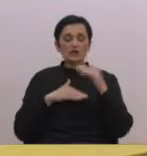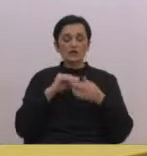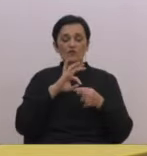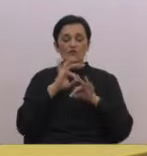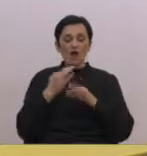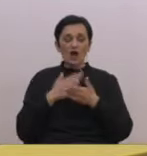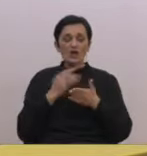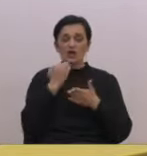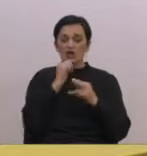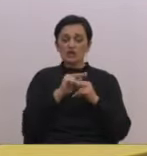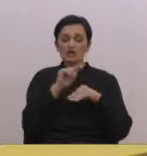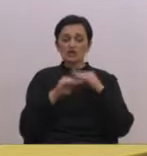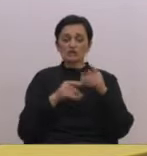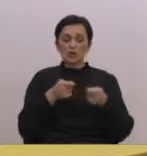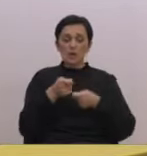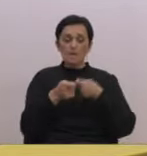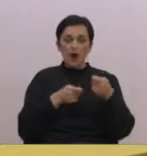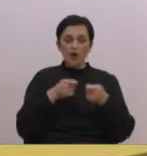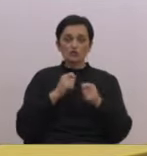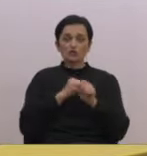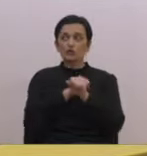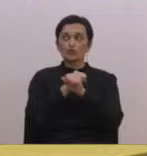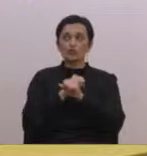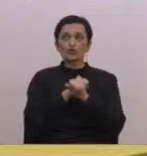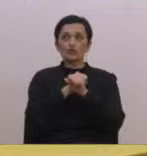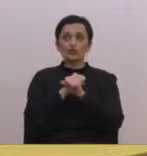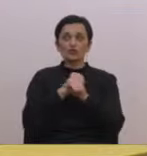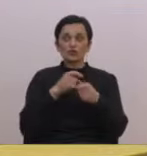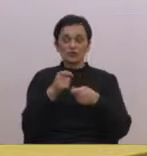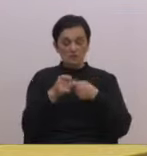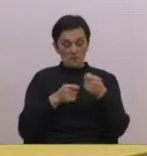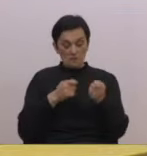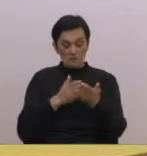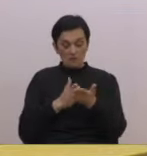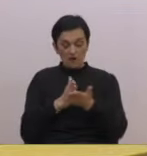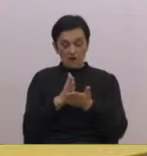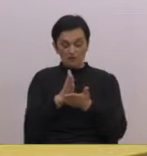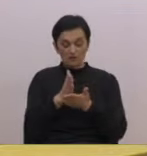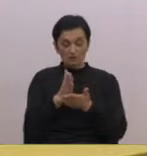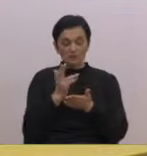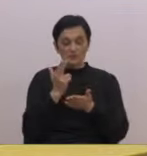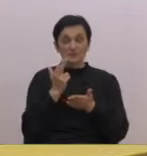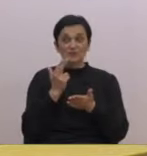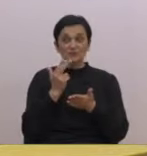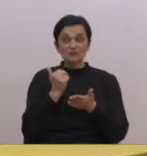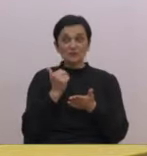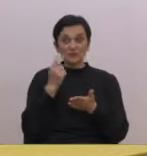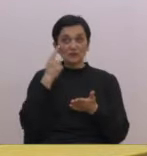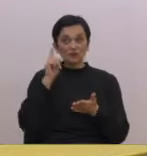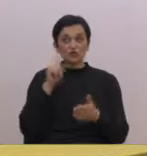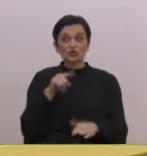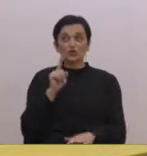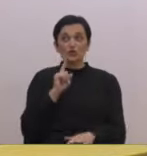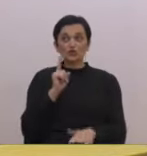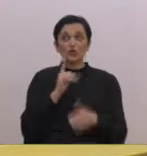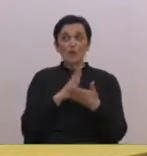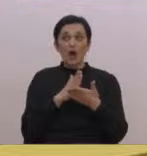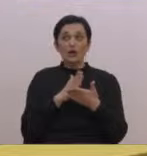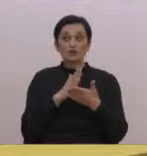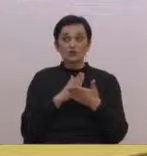ამ ინფრასტრუქტურის მართვის ისე კურორტების მართვის მიზნით მიმართულებით და იცით რომ არსებობს